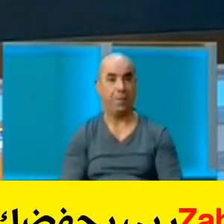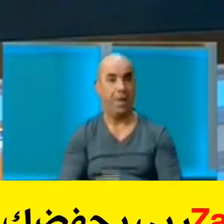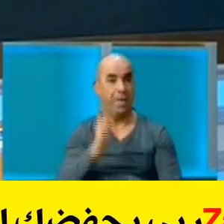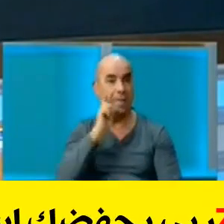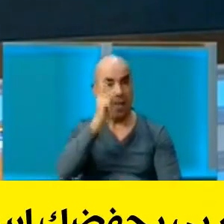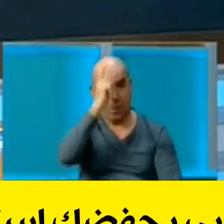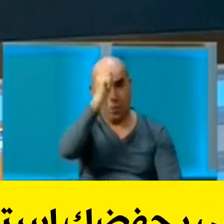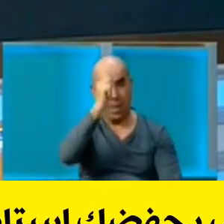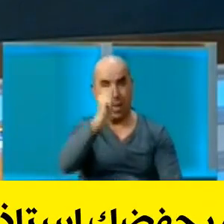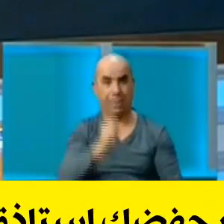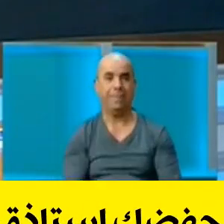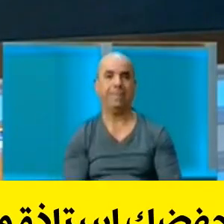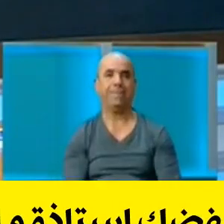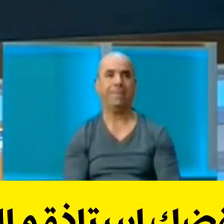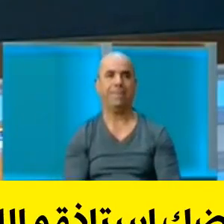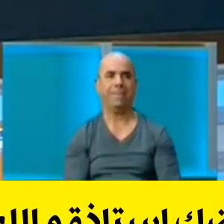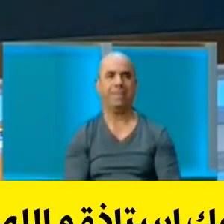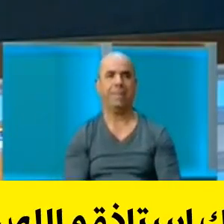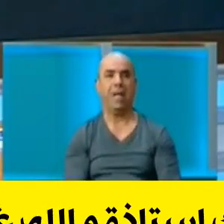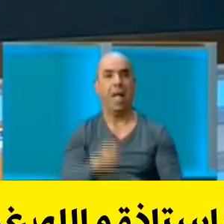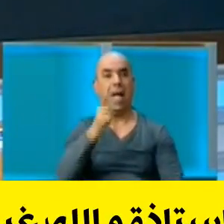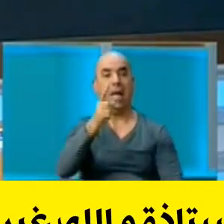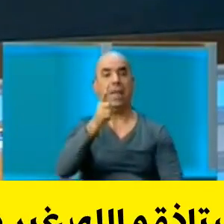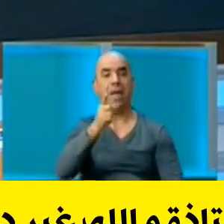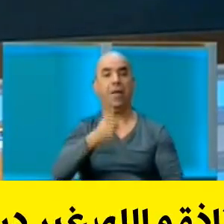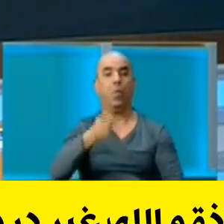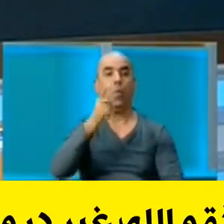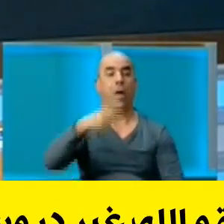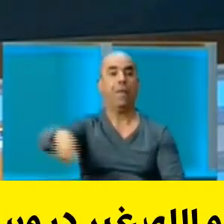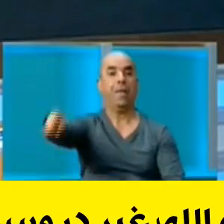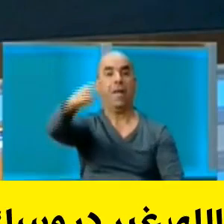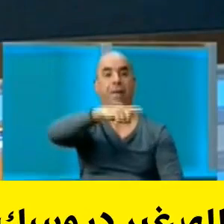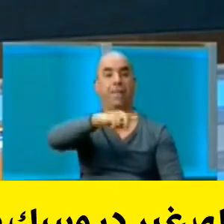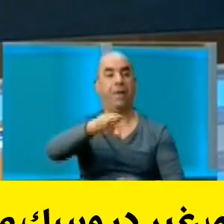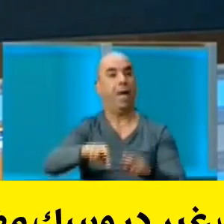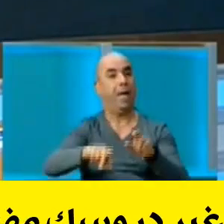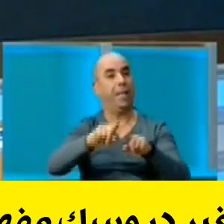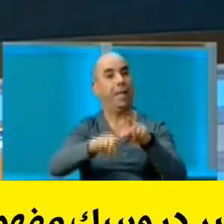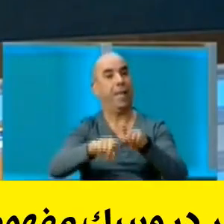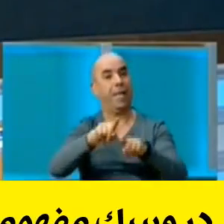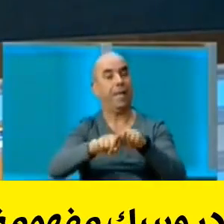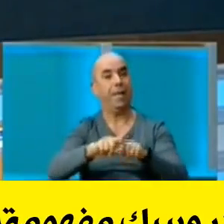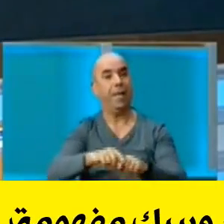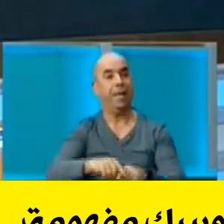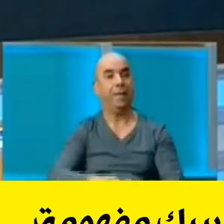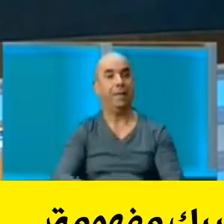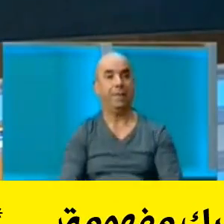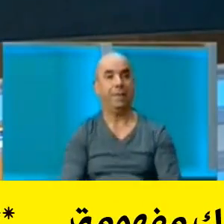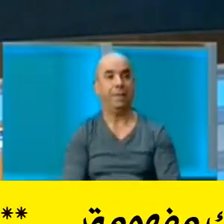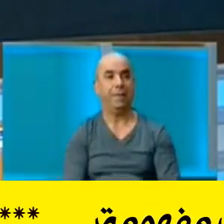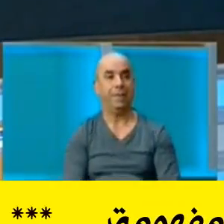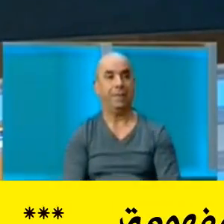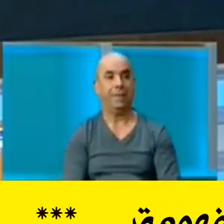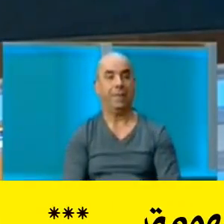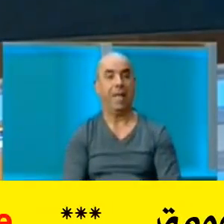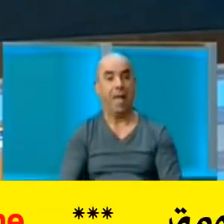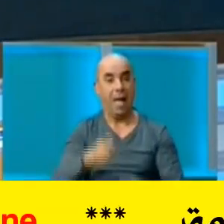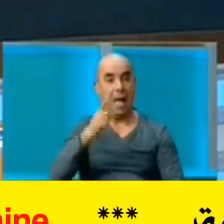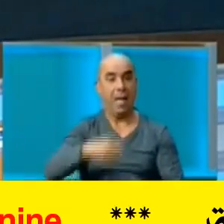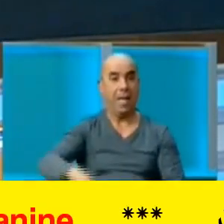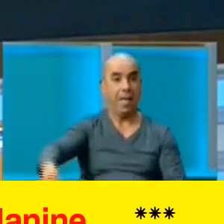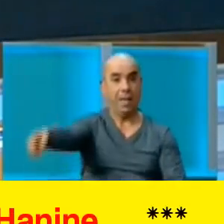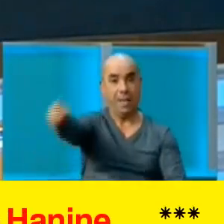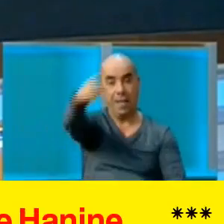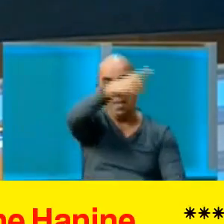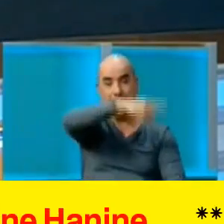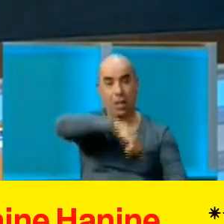المؤنث هنا. جيد، لذين واللتين في حالتي النصب والجر. الذين